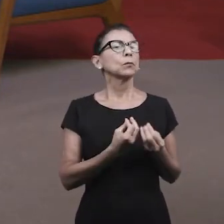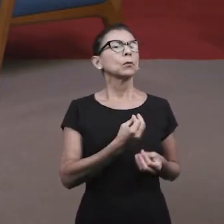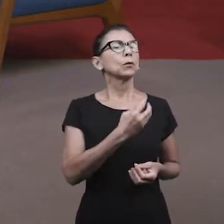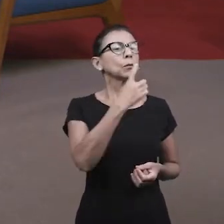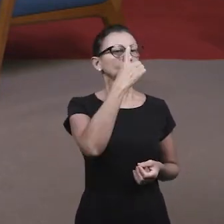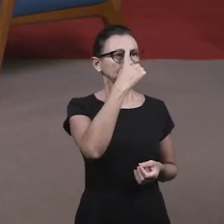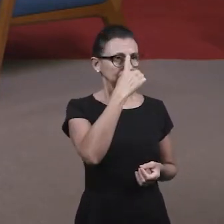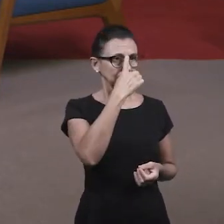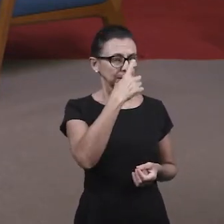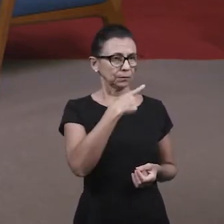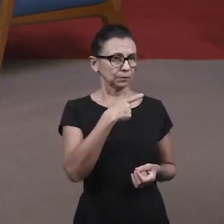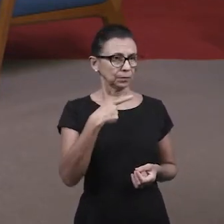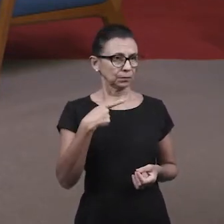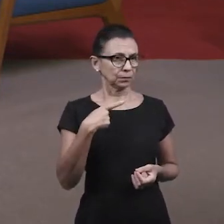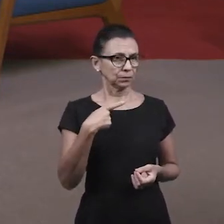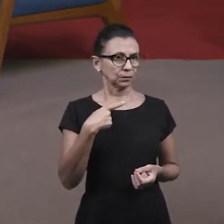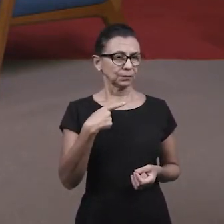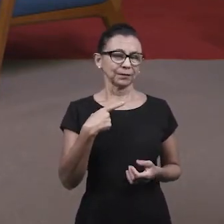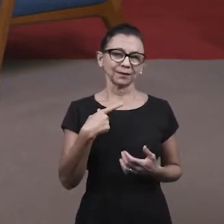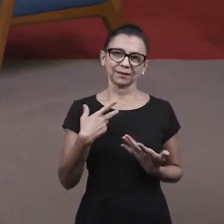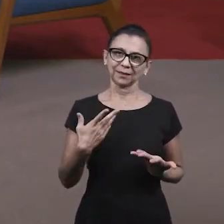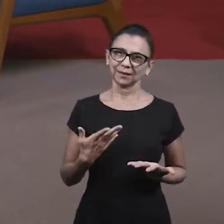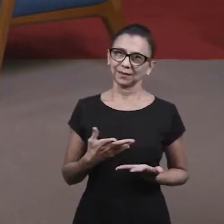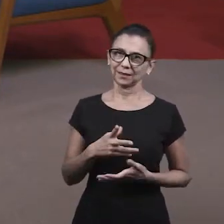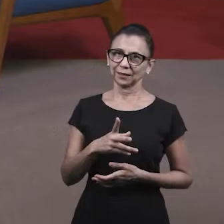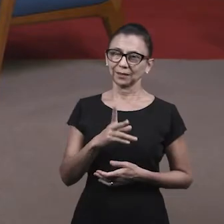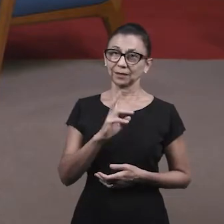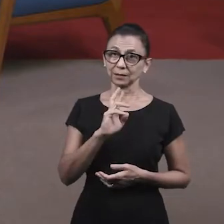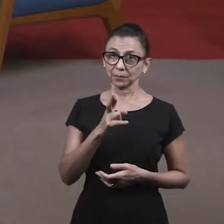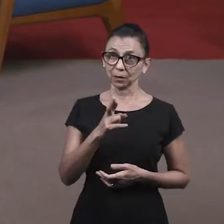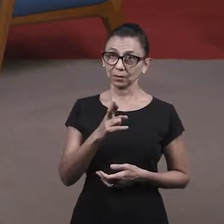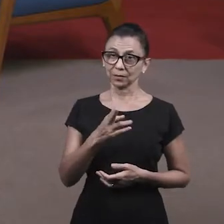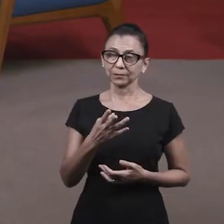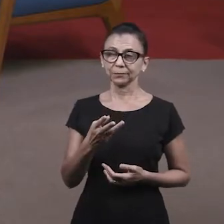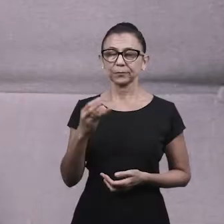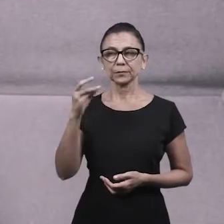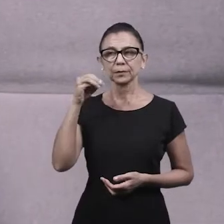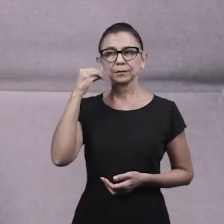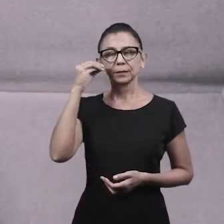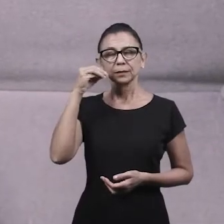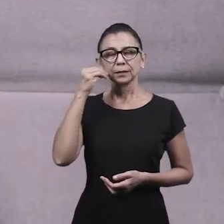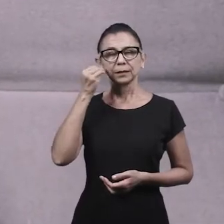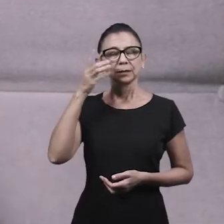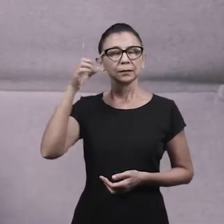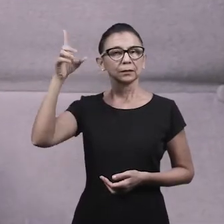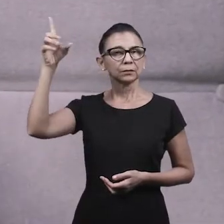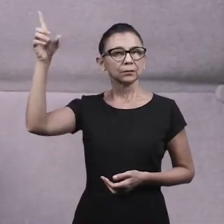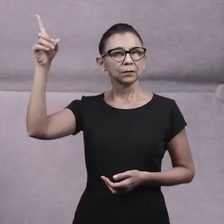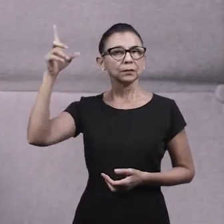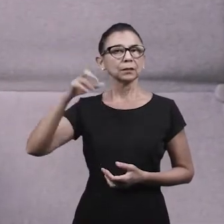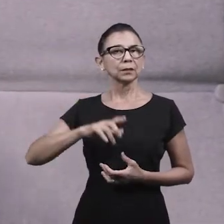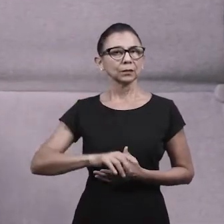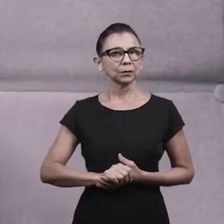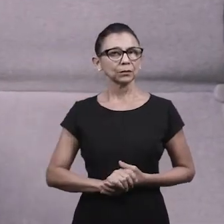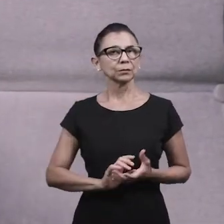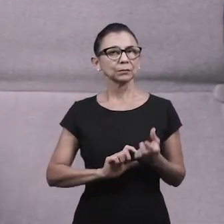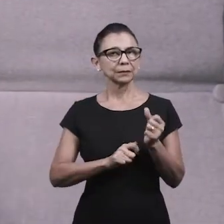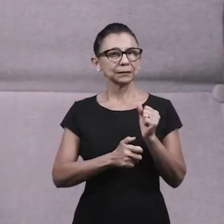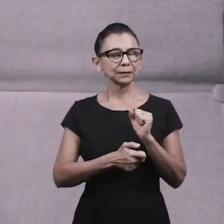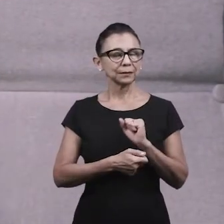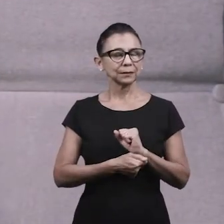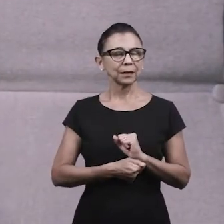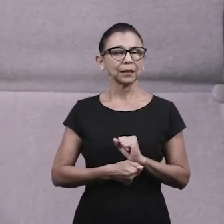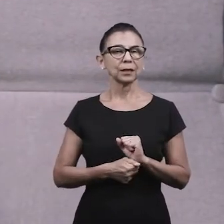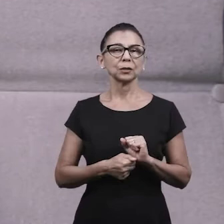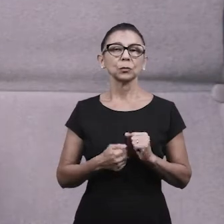avec ses propres intérêts. Maintenant, comment nous avons survivre cela, Daniel? Seulement en ayant